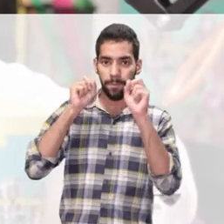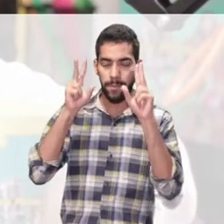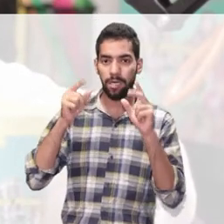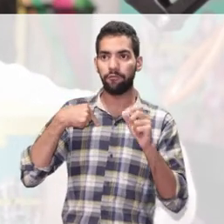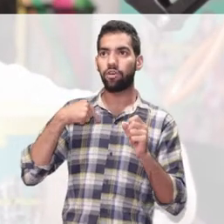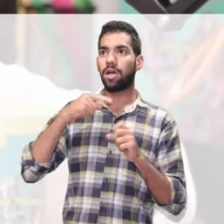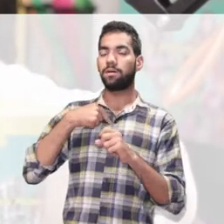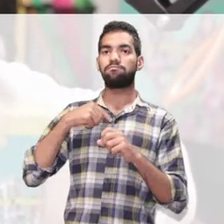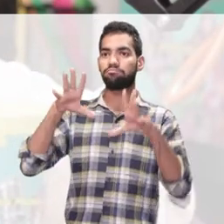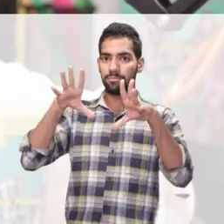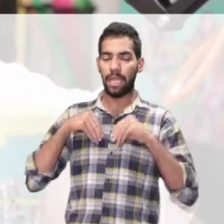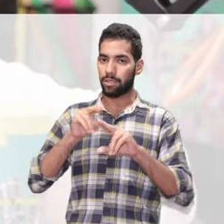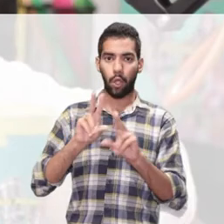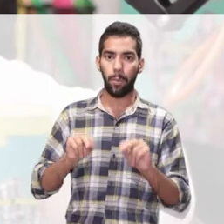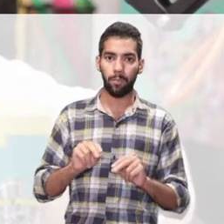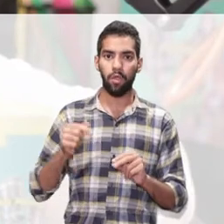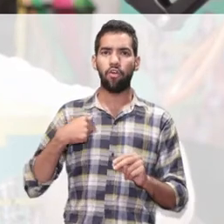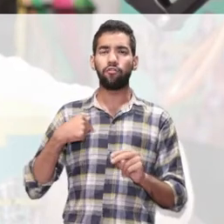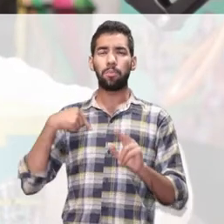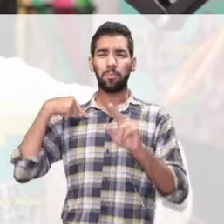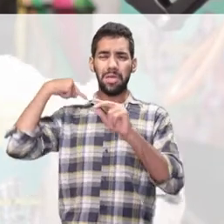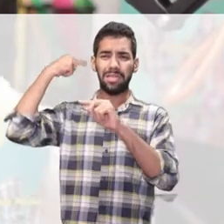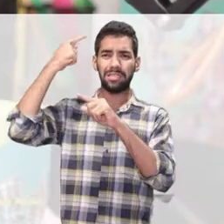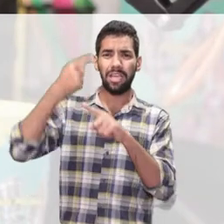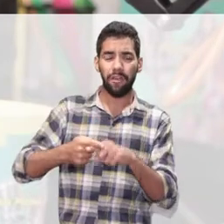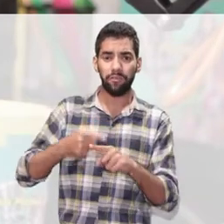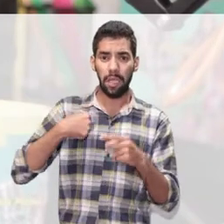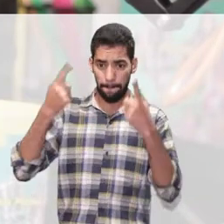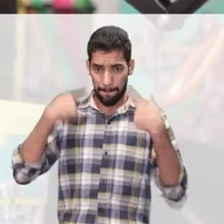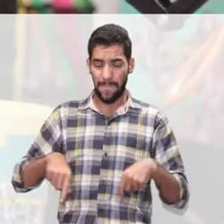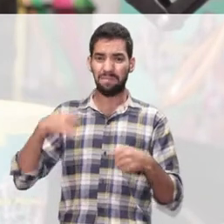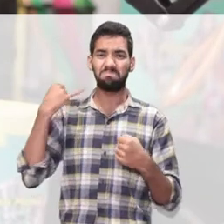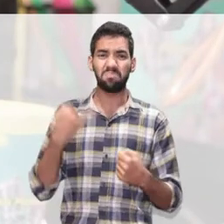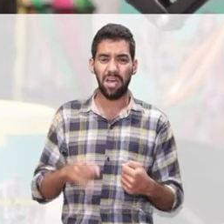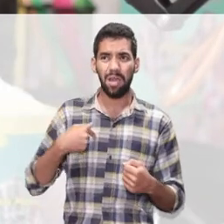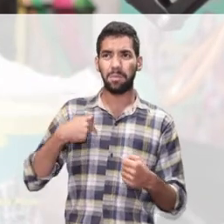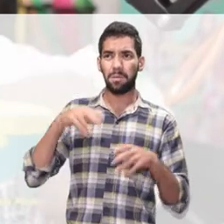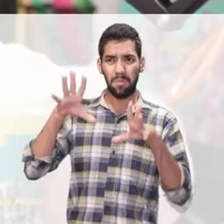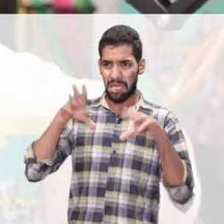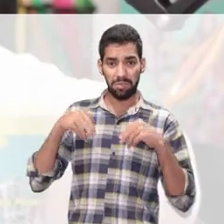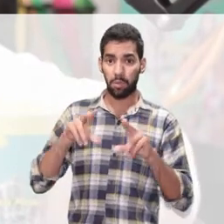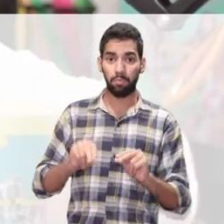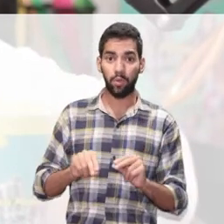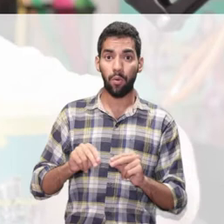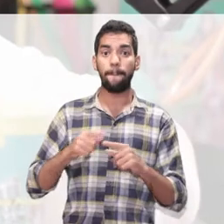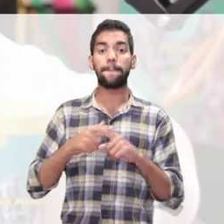टू लोंग क्विक ग्रेट फायरवॉल डिंपल यादव लाइक्सेजी